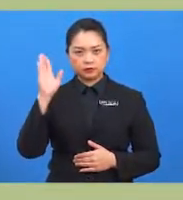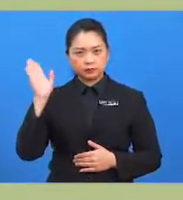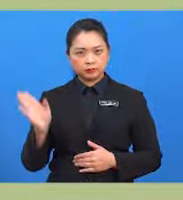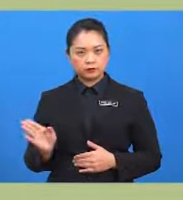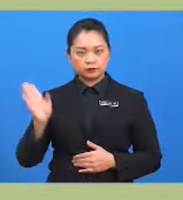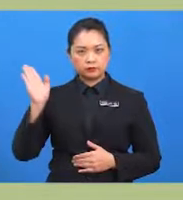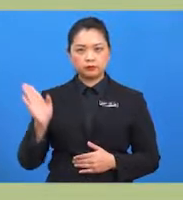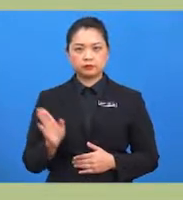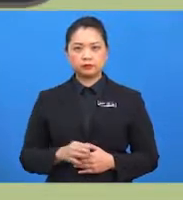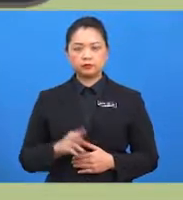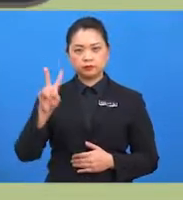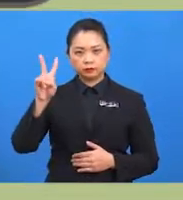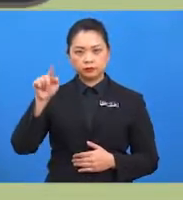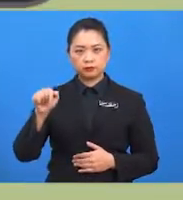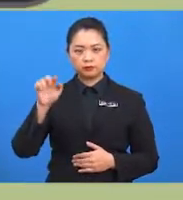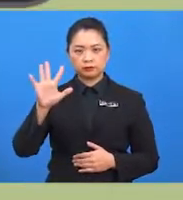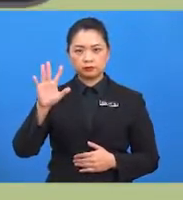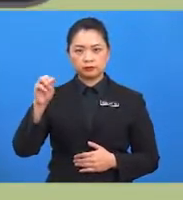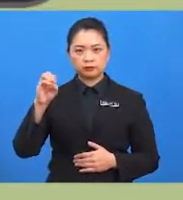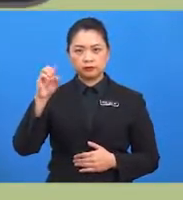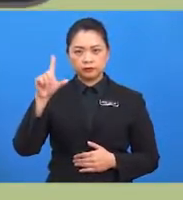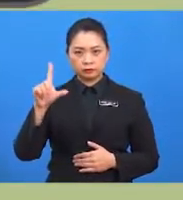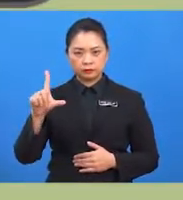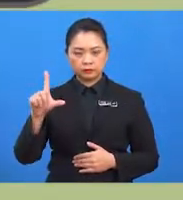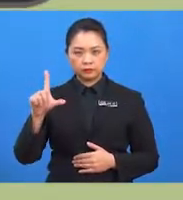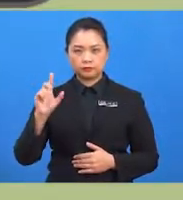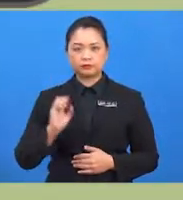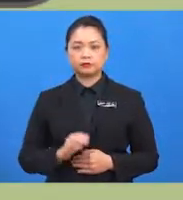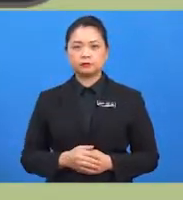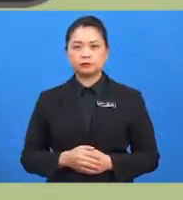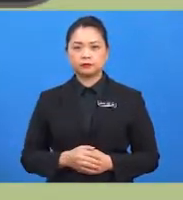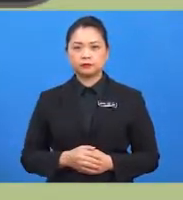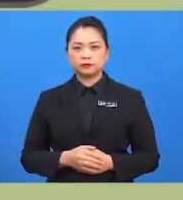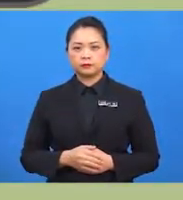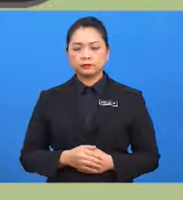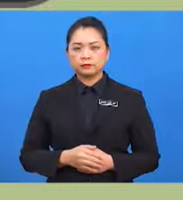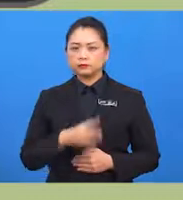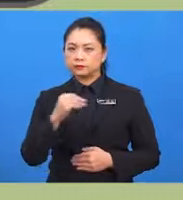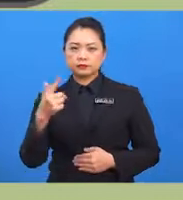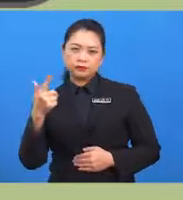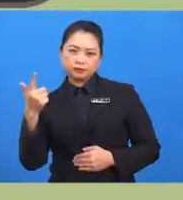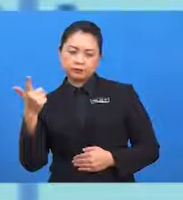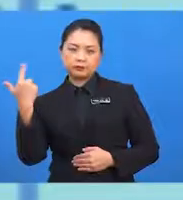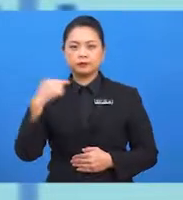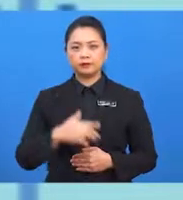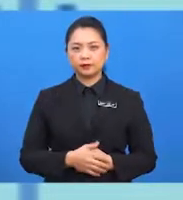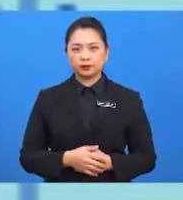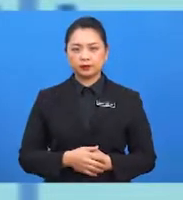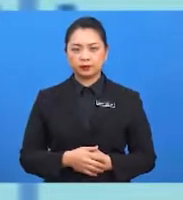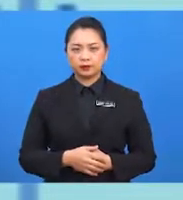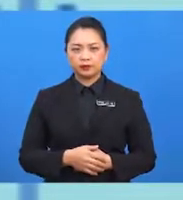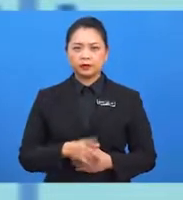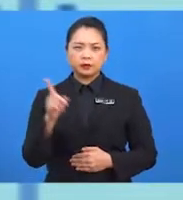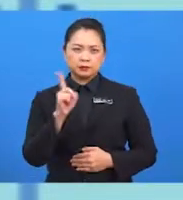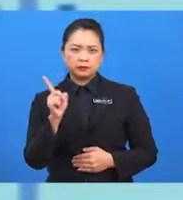terpadu 25 Mal pedas Simi terpadu dan sebagainya di